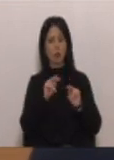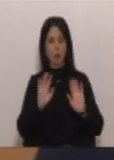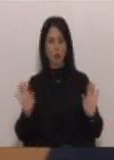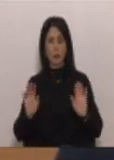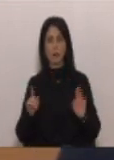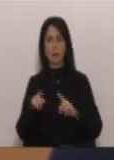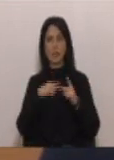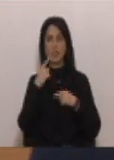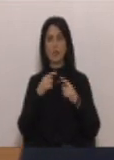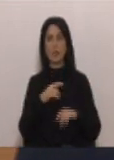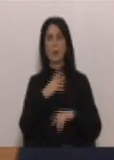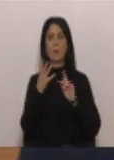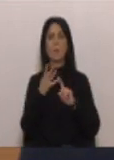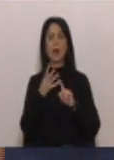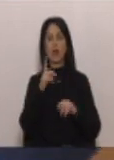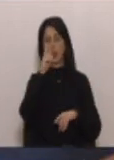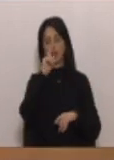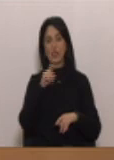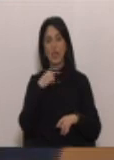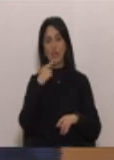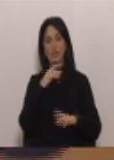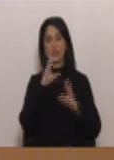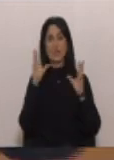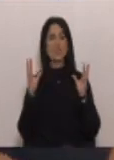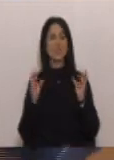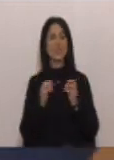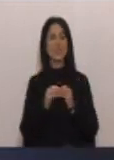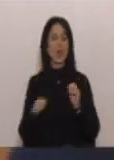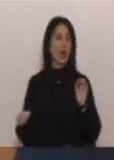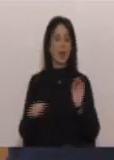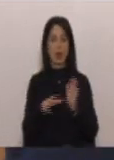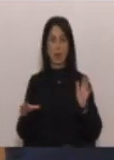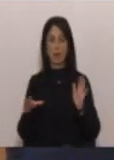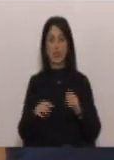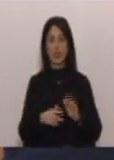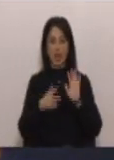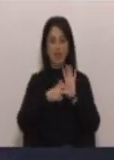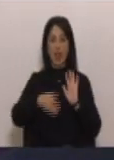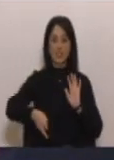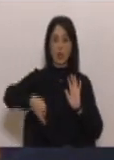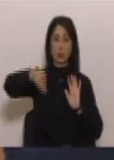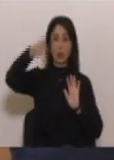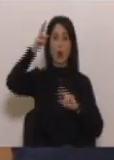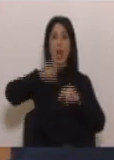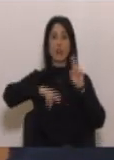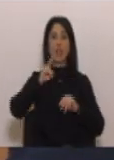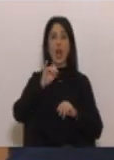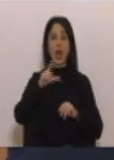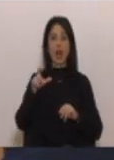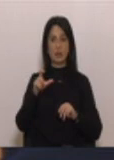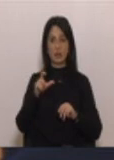ამაზე საუბარი. მეოთხე ტყუილი კიდე რას თქვა და საერთოდ აი რეკორდი მოხსნა. 8 სართულიან კორპუსი ააშენაო, კალაძე